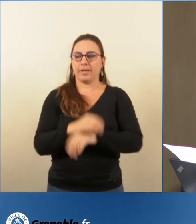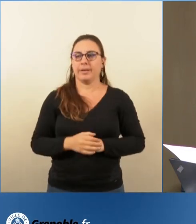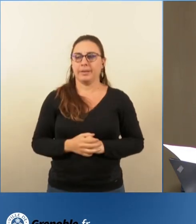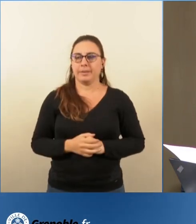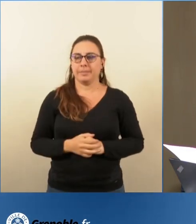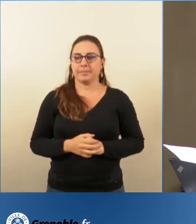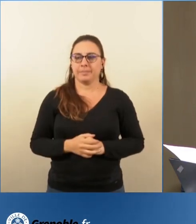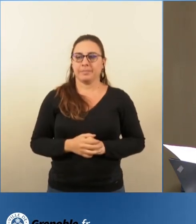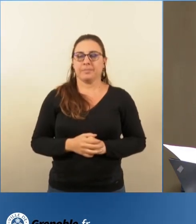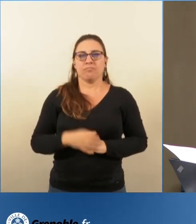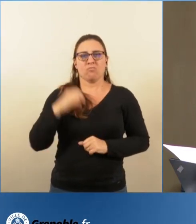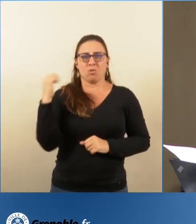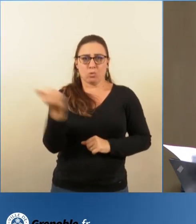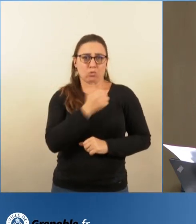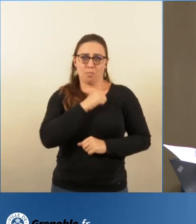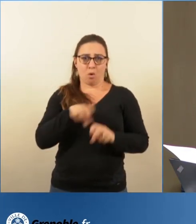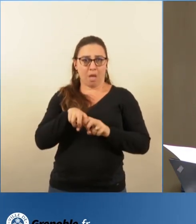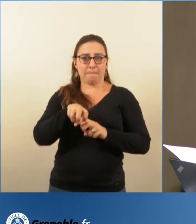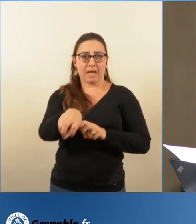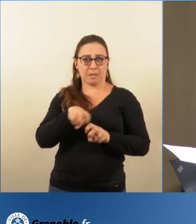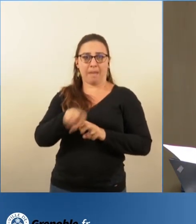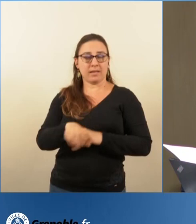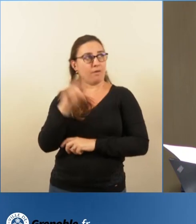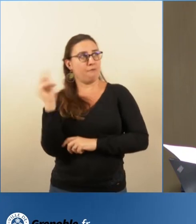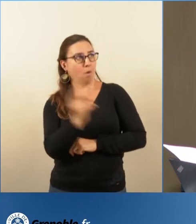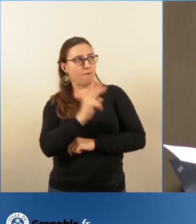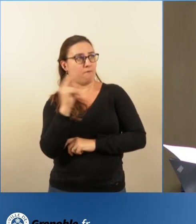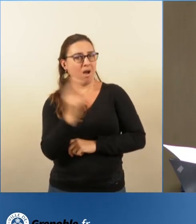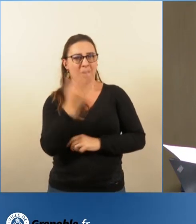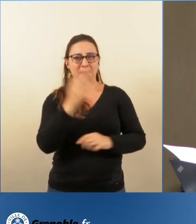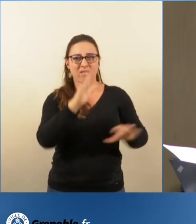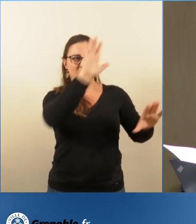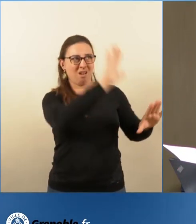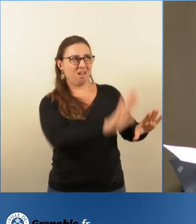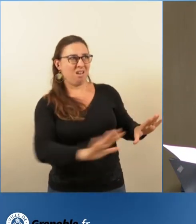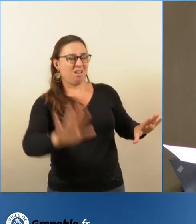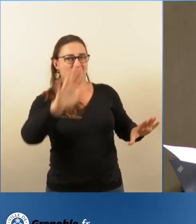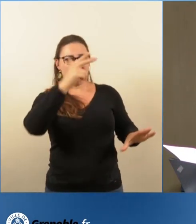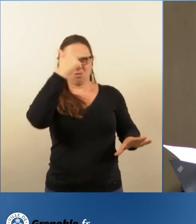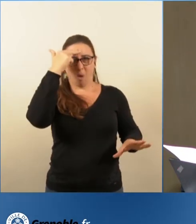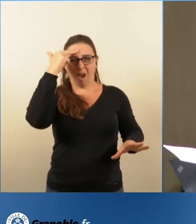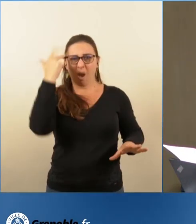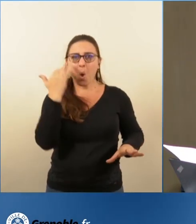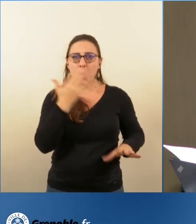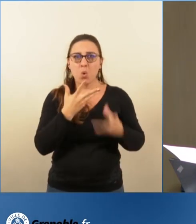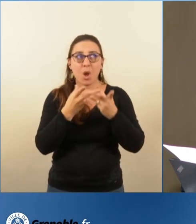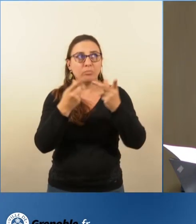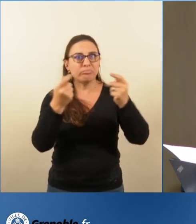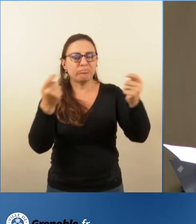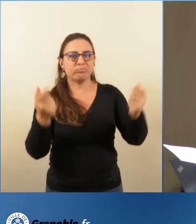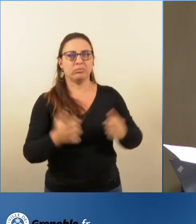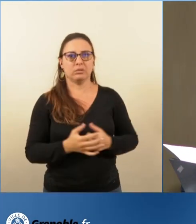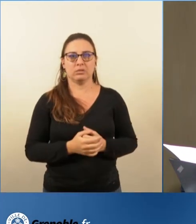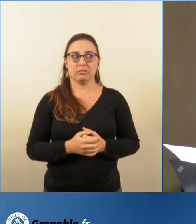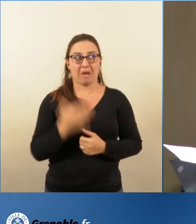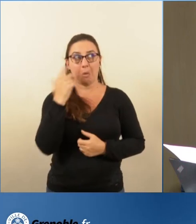tous devant cette superbe mosaïque aujourd'hui noirci ou point d'en perdre les couleurs ou plus précisément